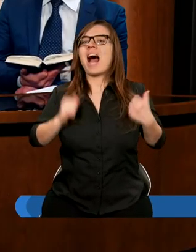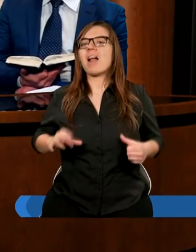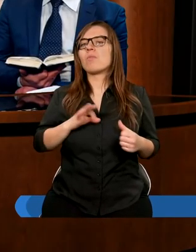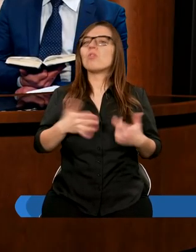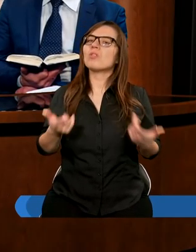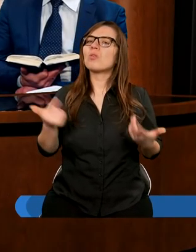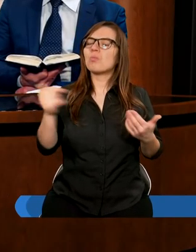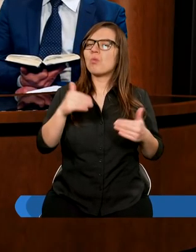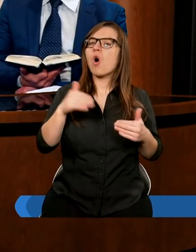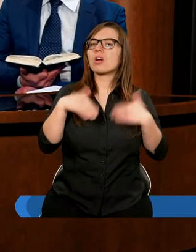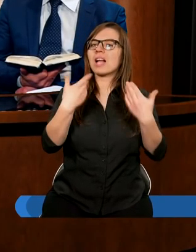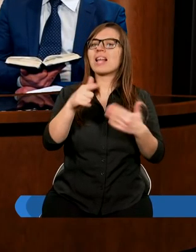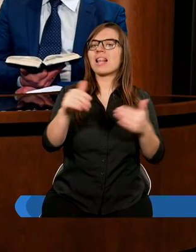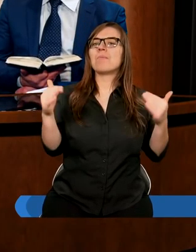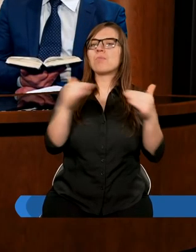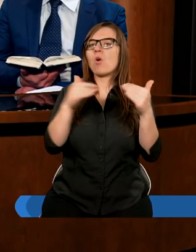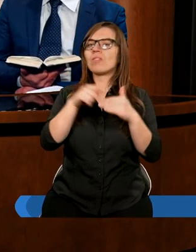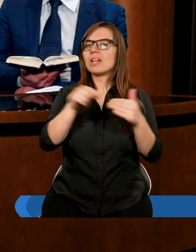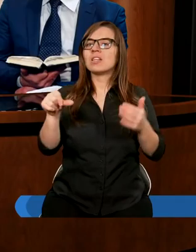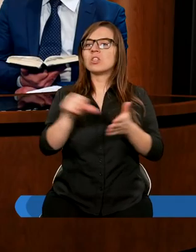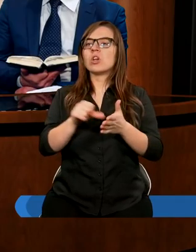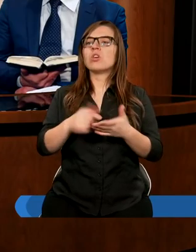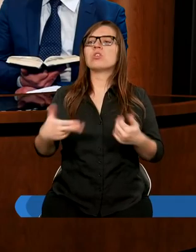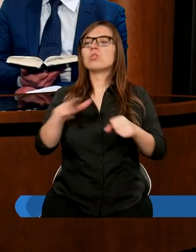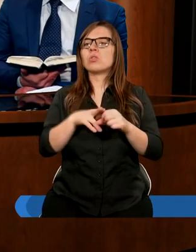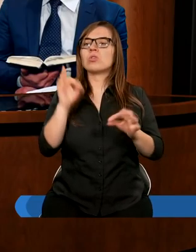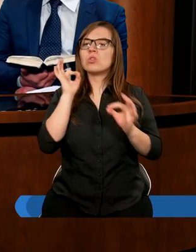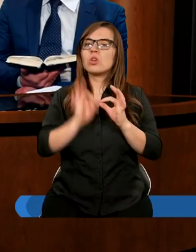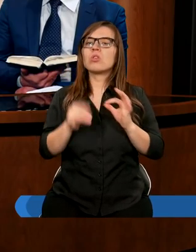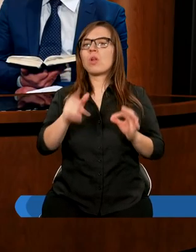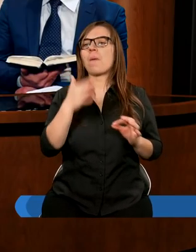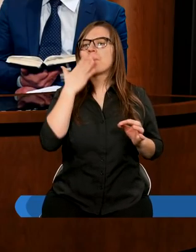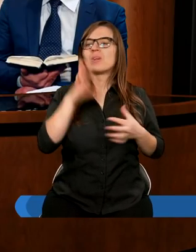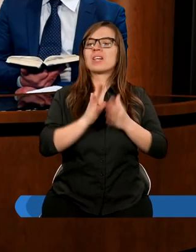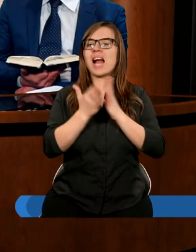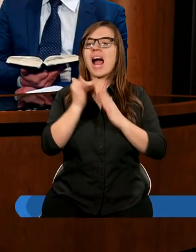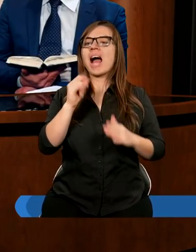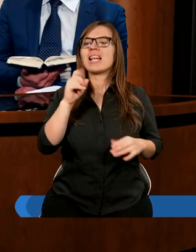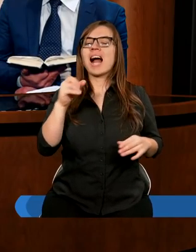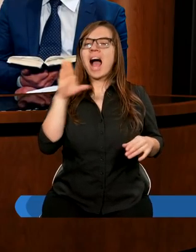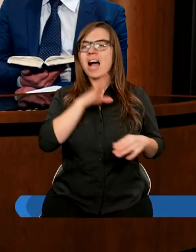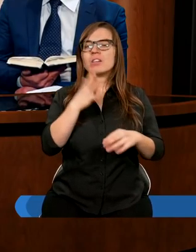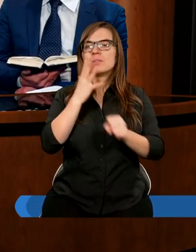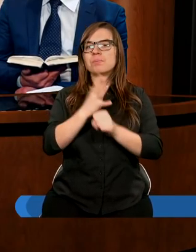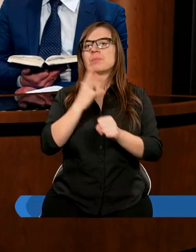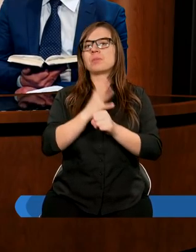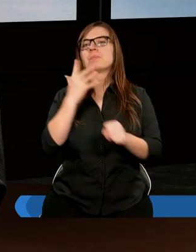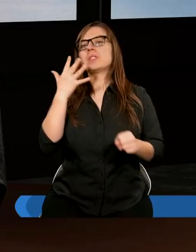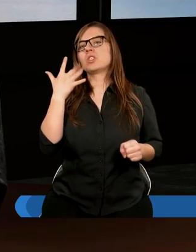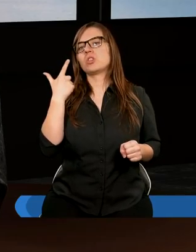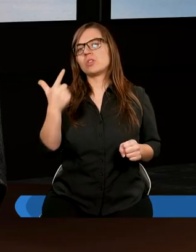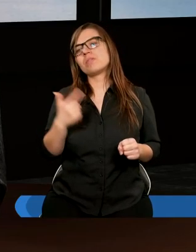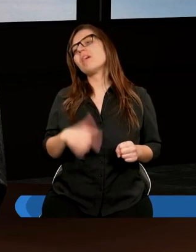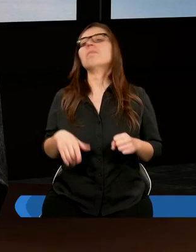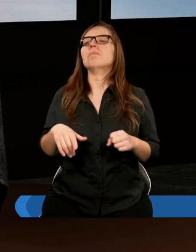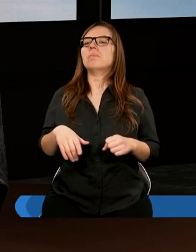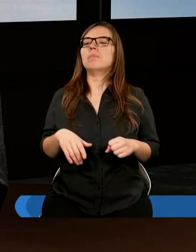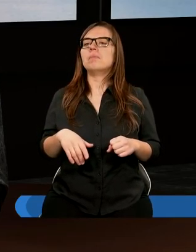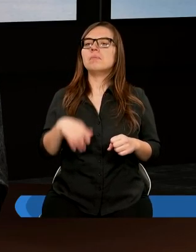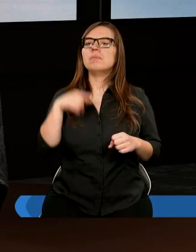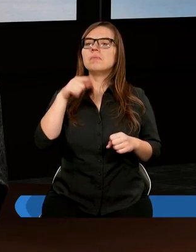myślę, że można dodać jeszcze piękny tekst, który dokładnie to mówi z Księgi Izajasza 55.2. Czemu